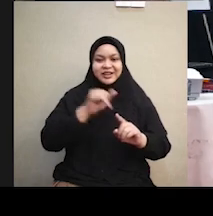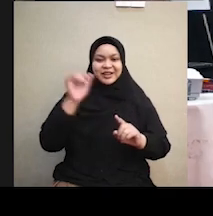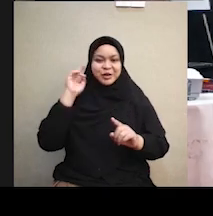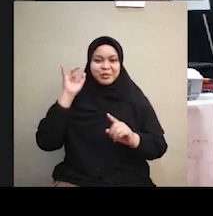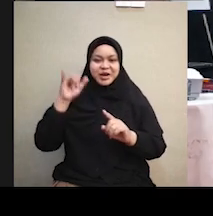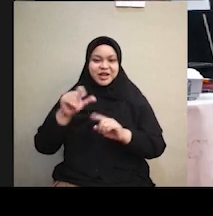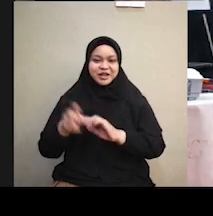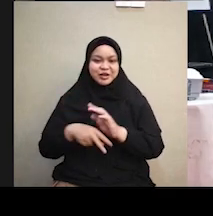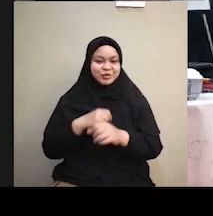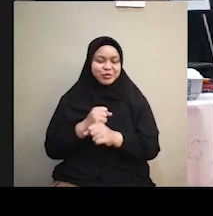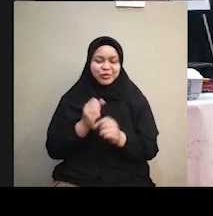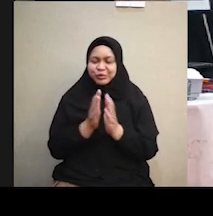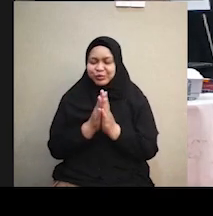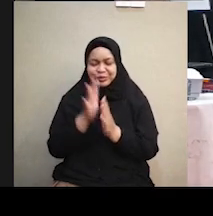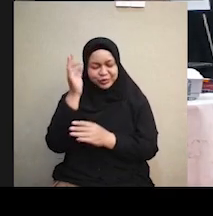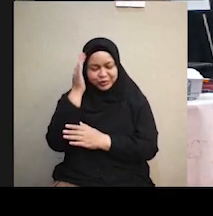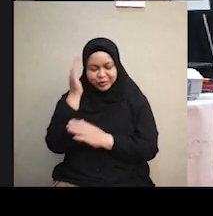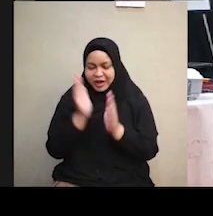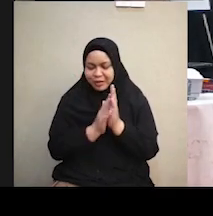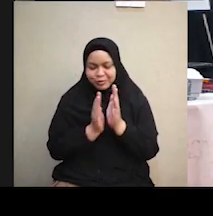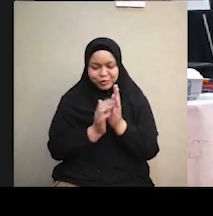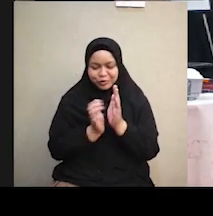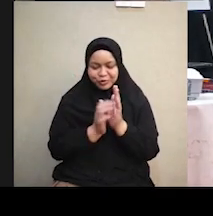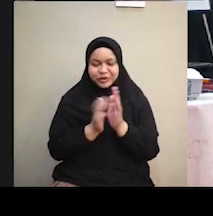minta ampun aja